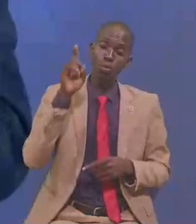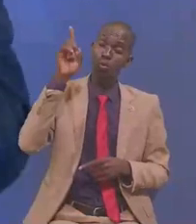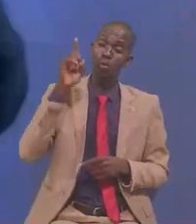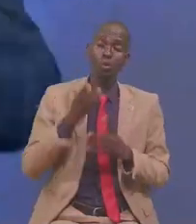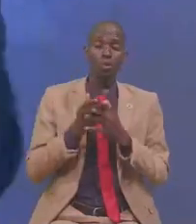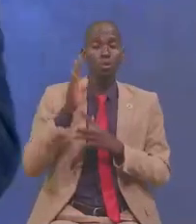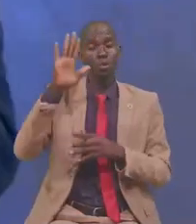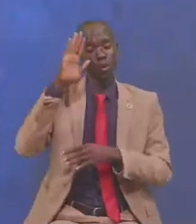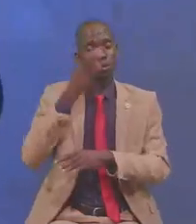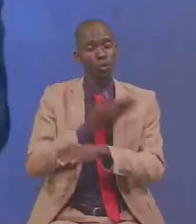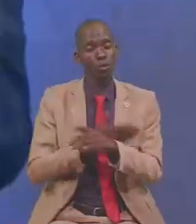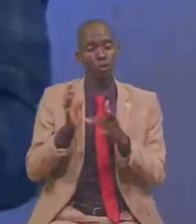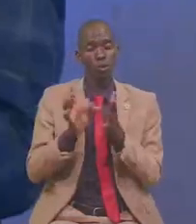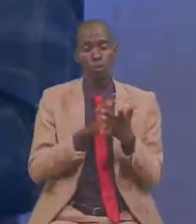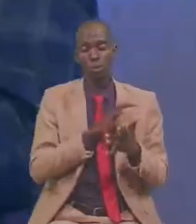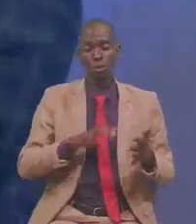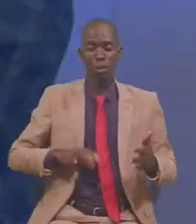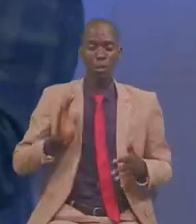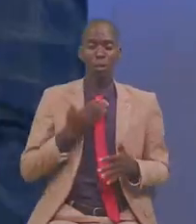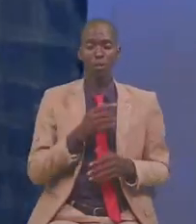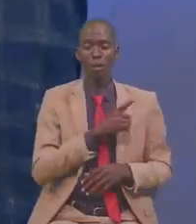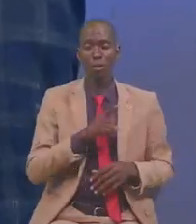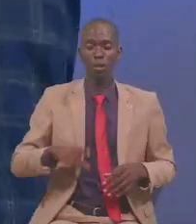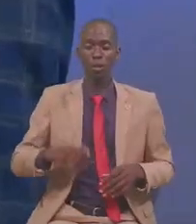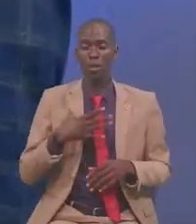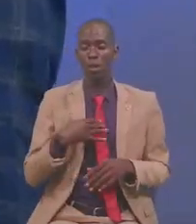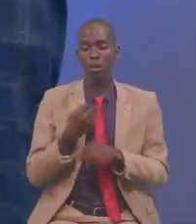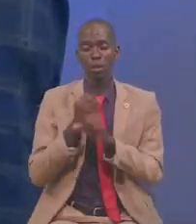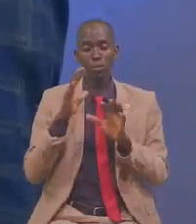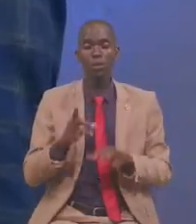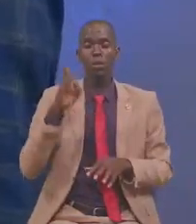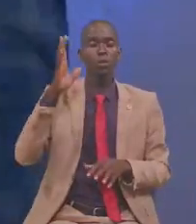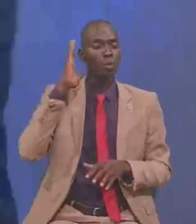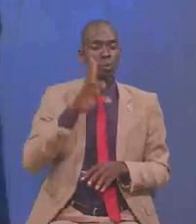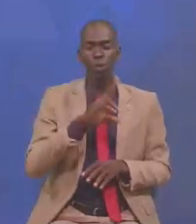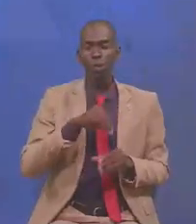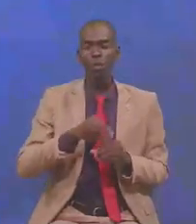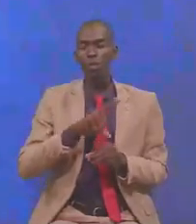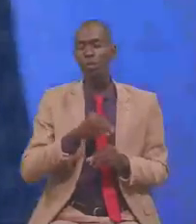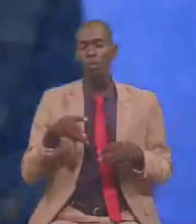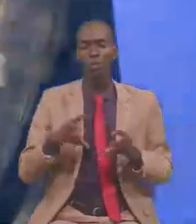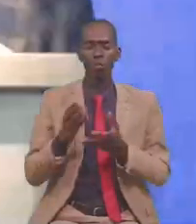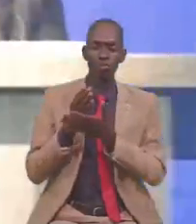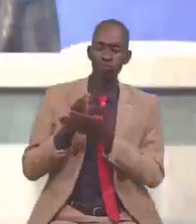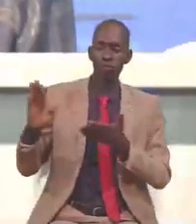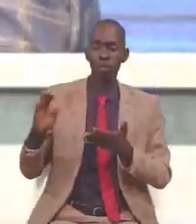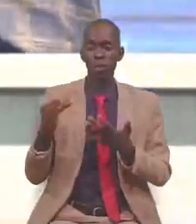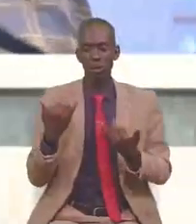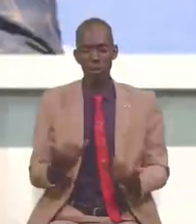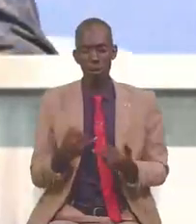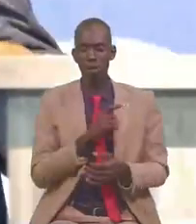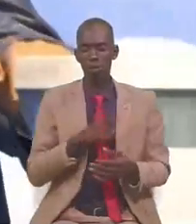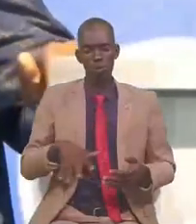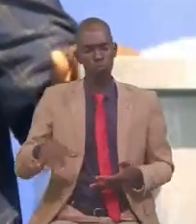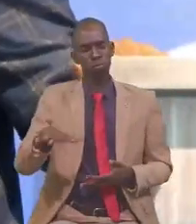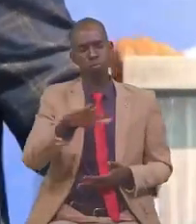ton Sauveur, Seigneur, Seigneur. Tu ne mets pas cette personne dehors. Et Seigneur, ces gens-là viennent à